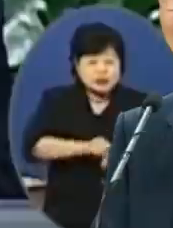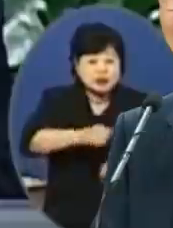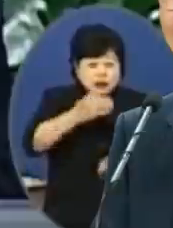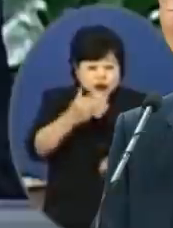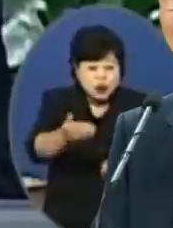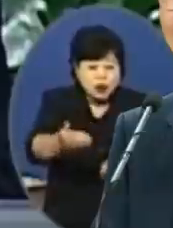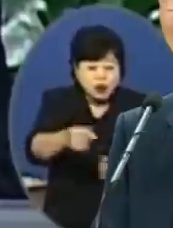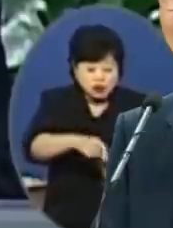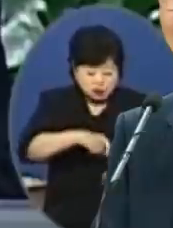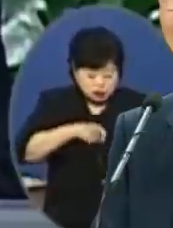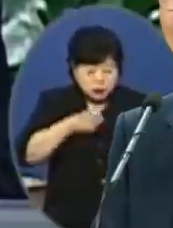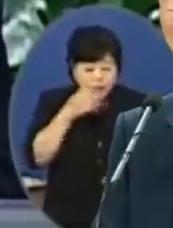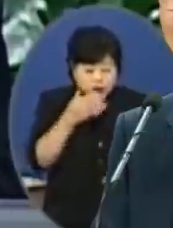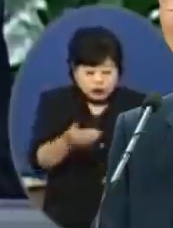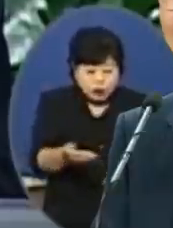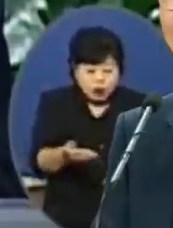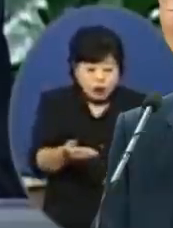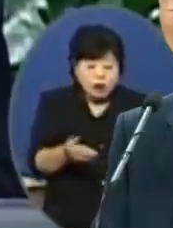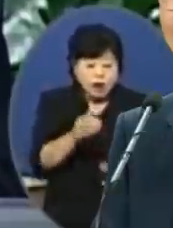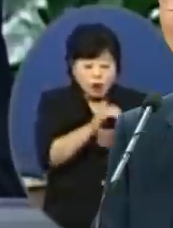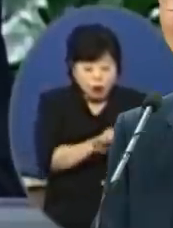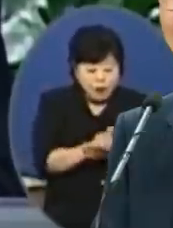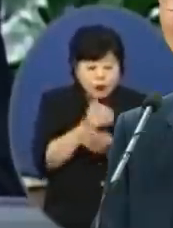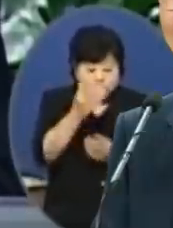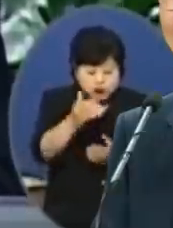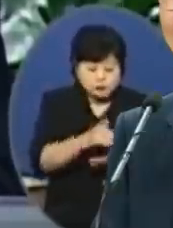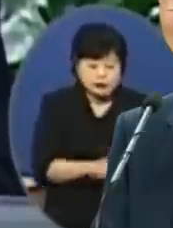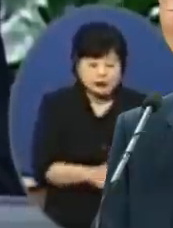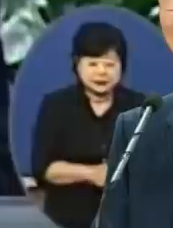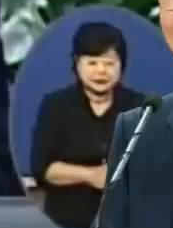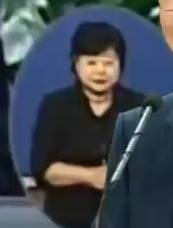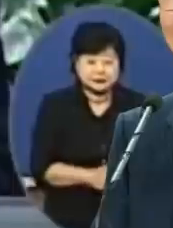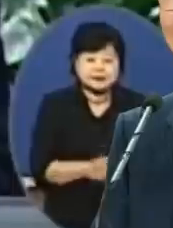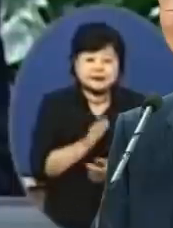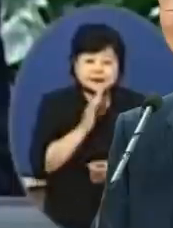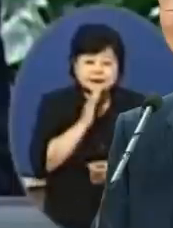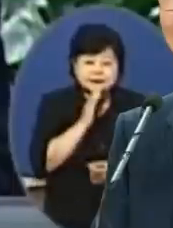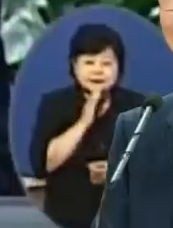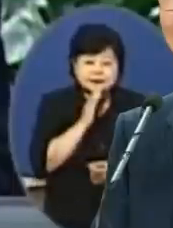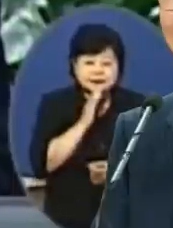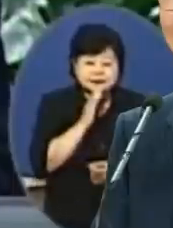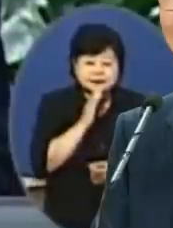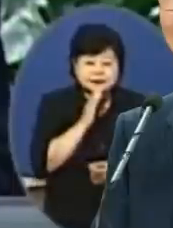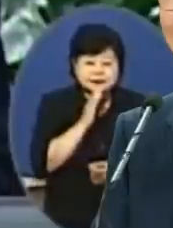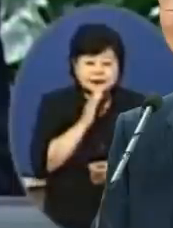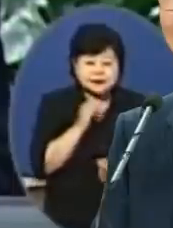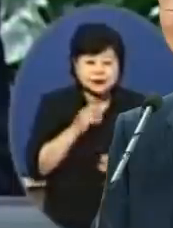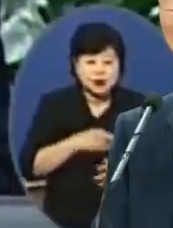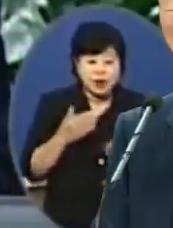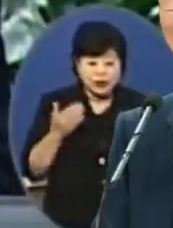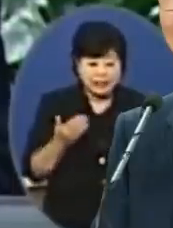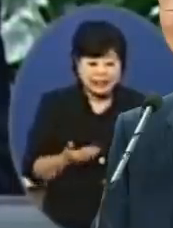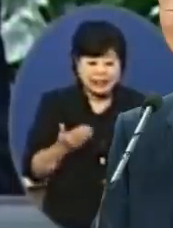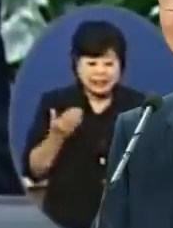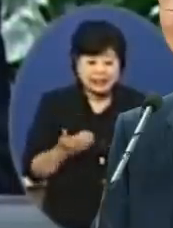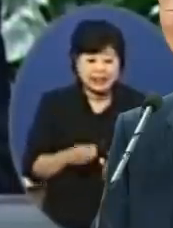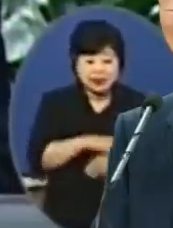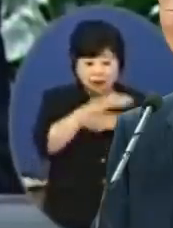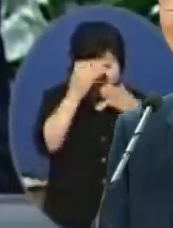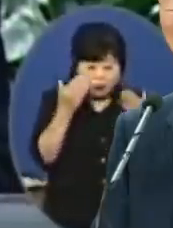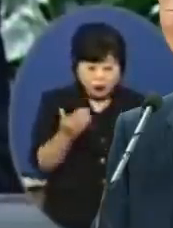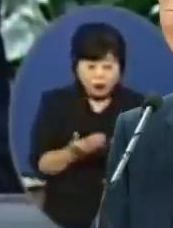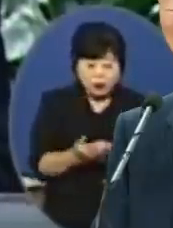씻어주고 의롭다고 해주고 화평을 주시는 것입니다. 얼마나 그 놀라운 일인지 이 모든